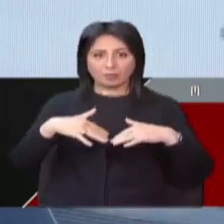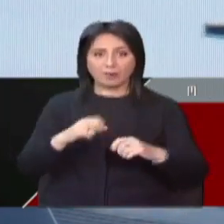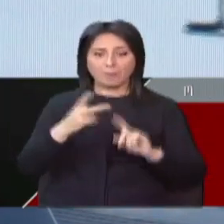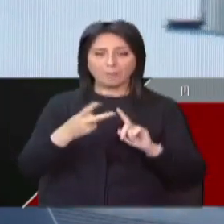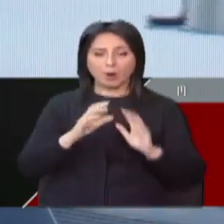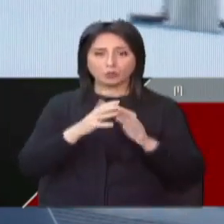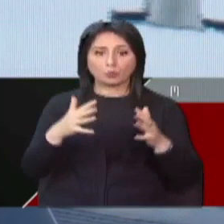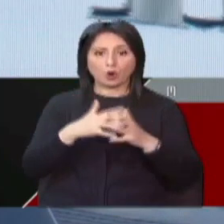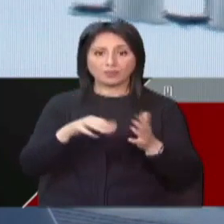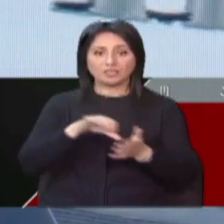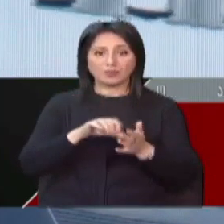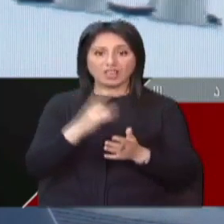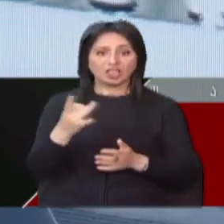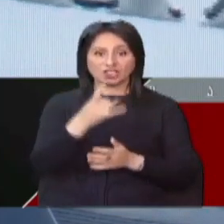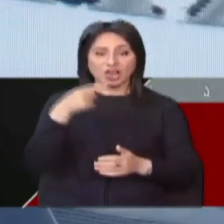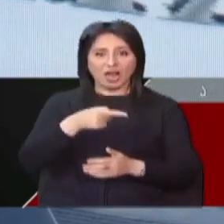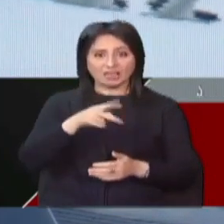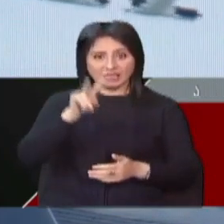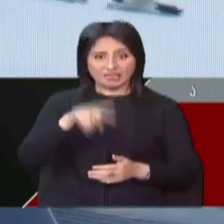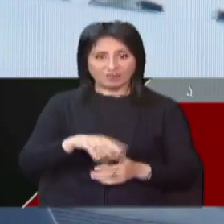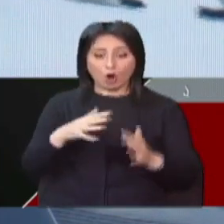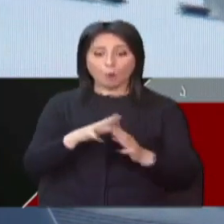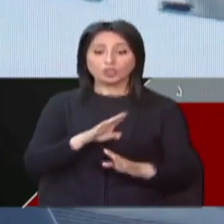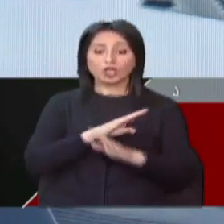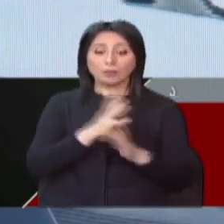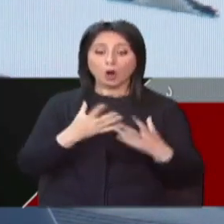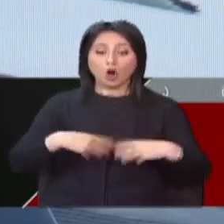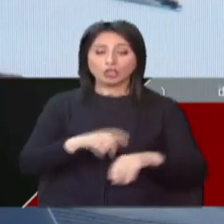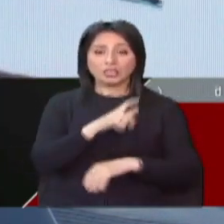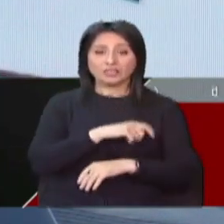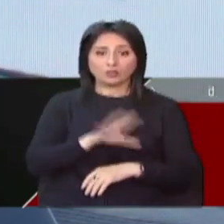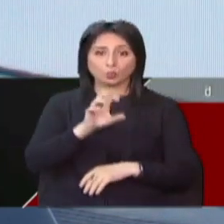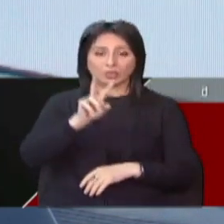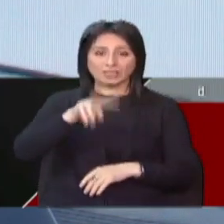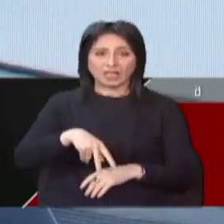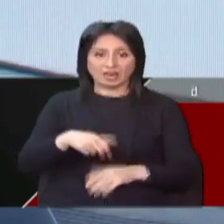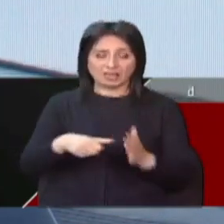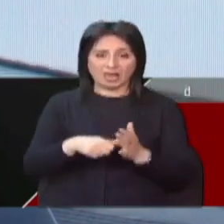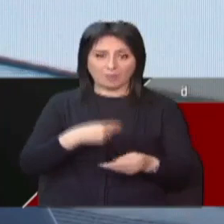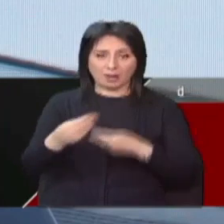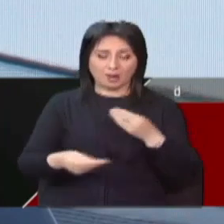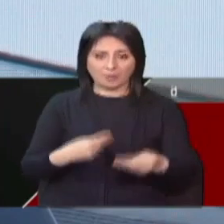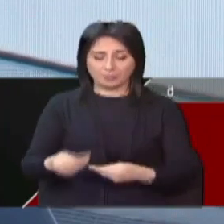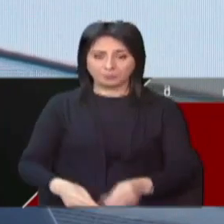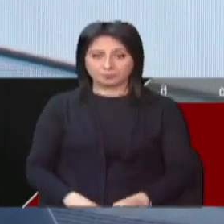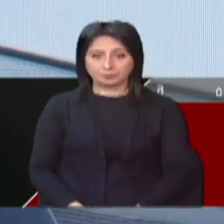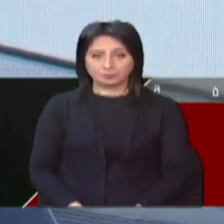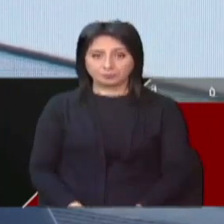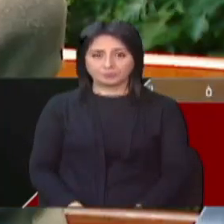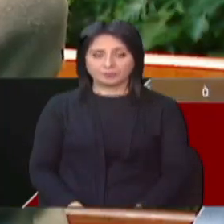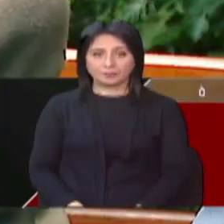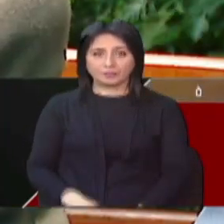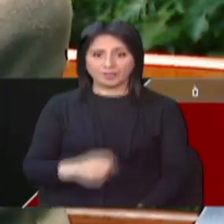მეორე მსოფლიო ომის მონაწილეებს ერთჯერადად 1000 ლარიანი, ომში დაღუპულთა ოჯახის წევრებს კი 500 ლარიანი დახმარება გადასცეს.